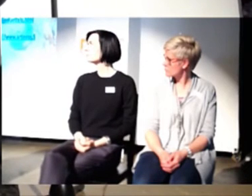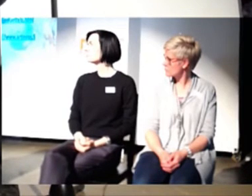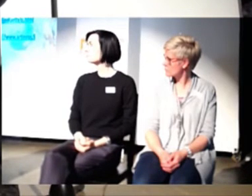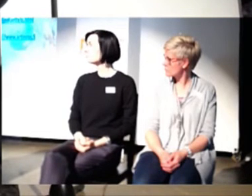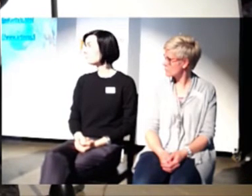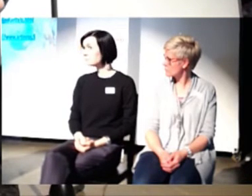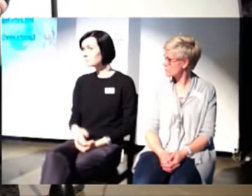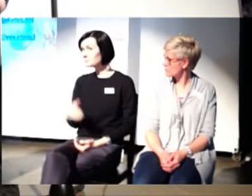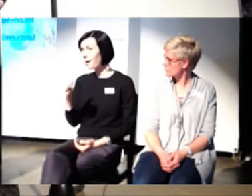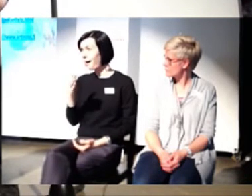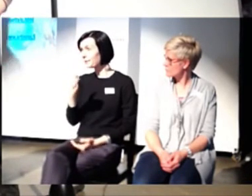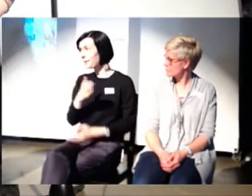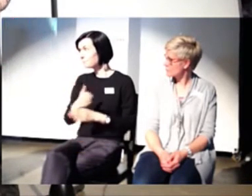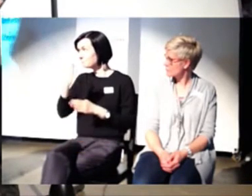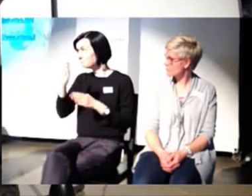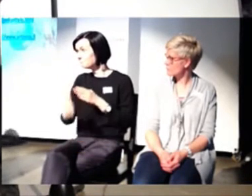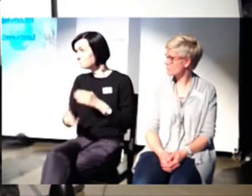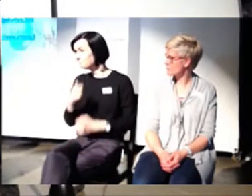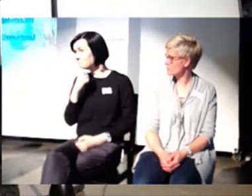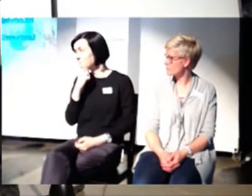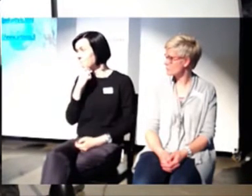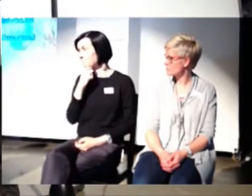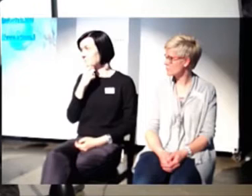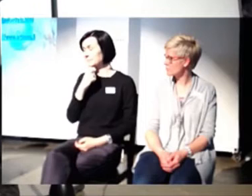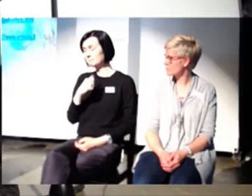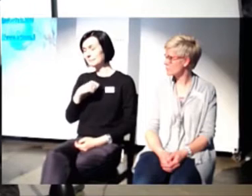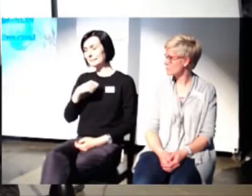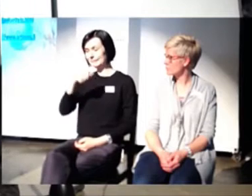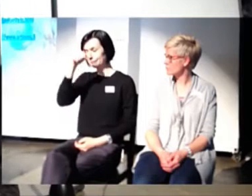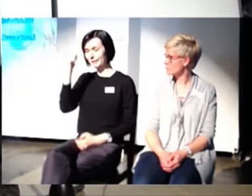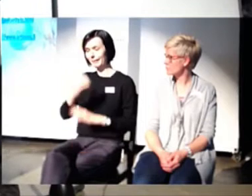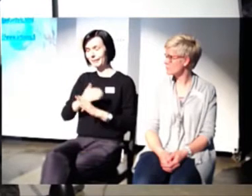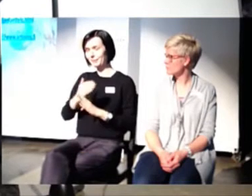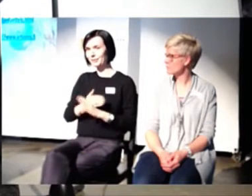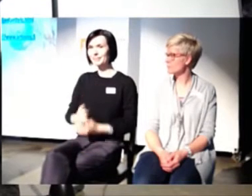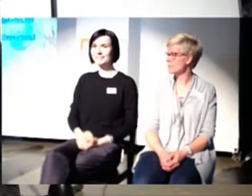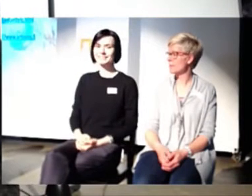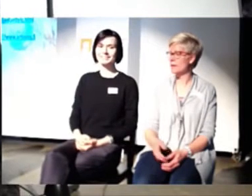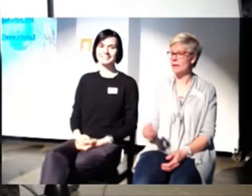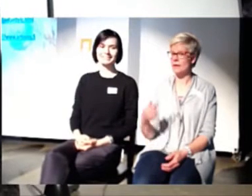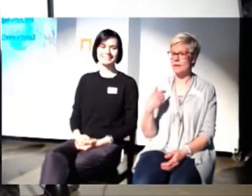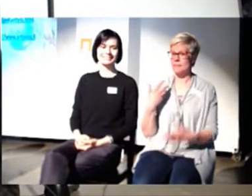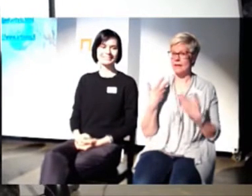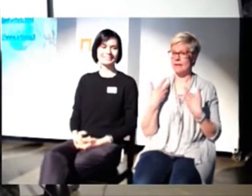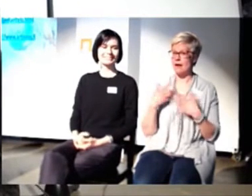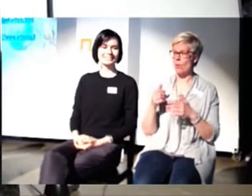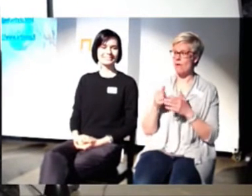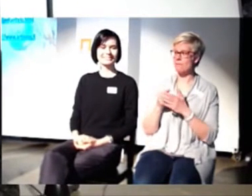Olisiko aika? En osaa mitään arvioida, miten. En halua esiintyä tässä kauhean